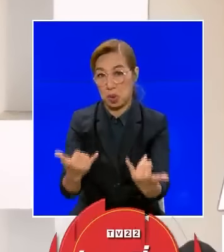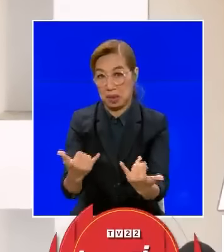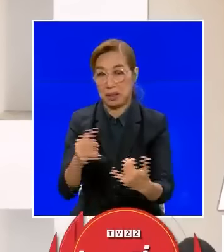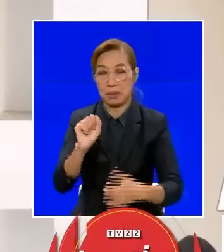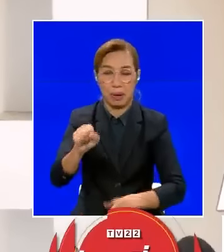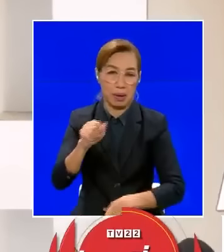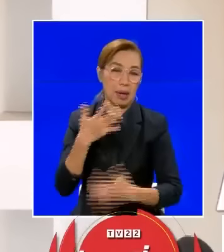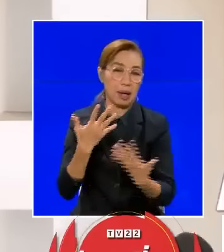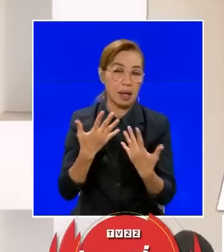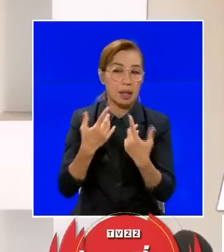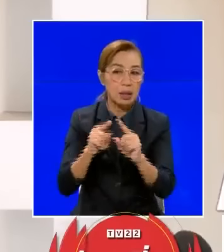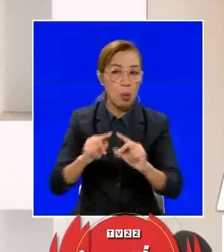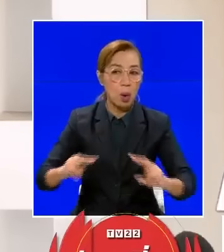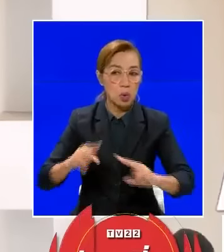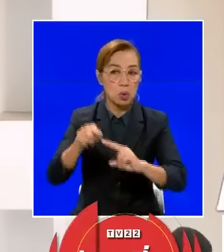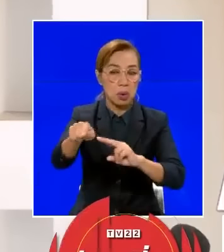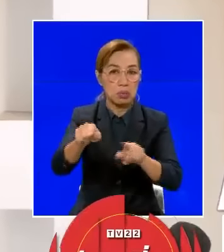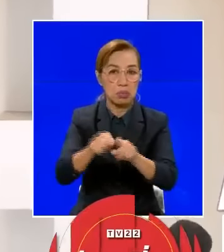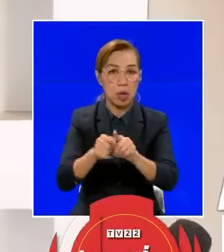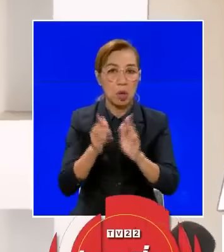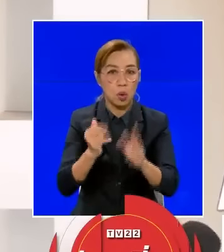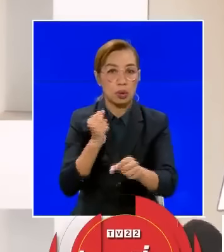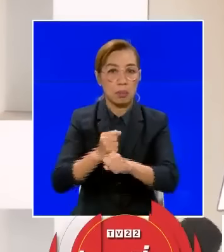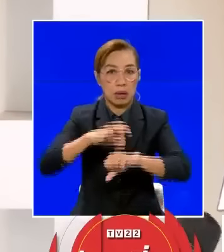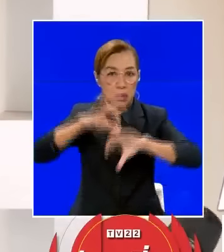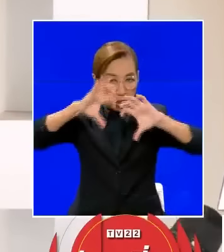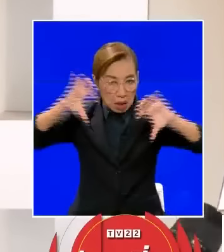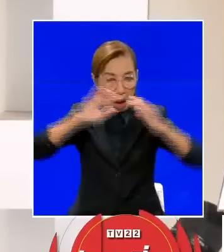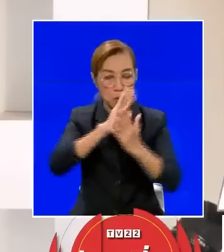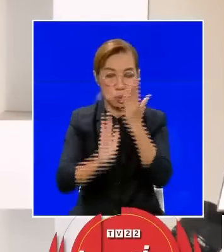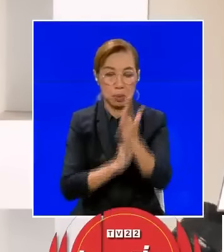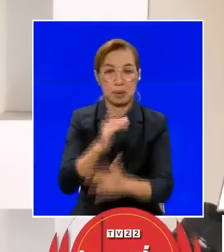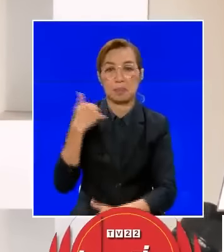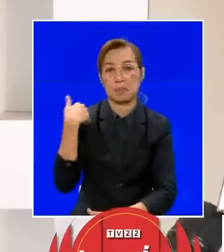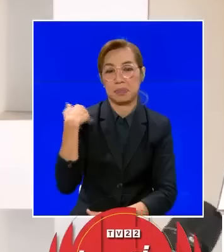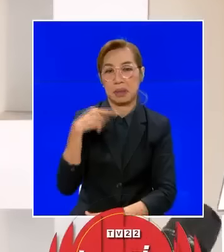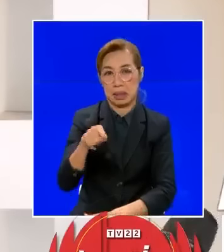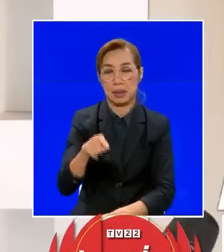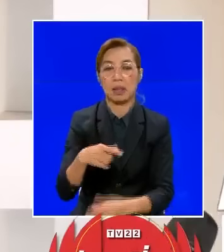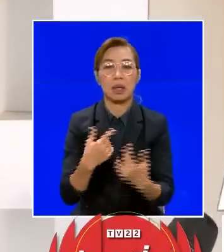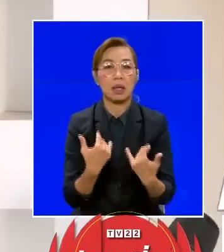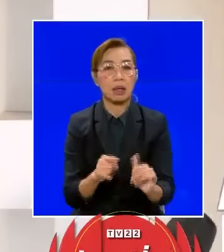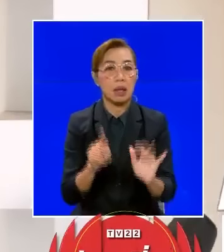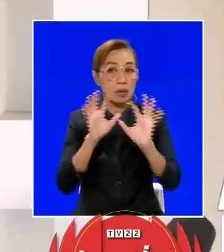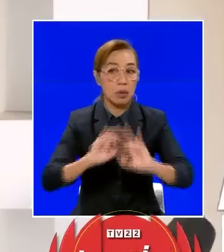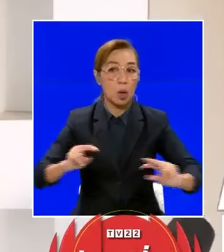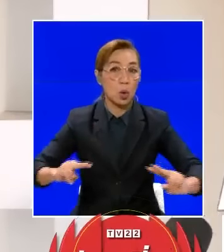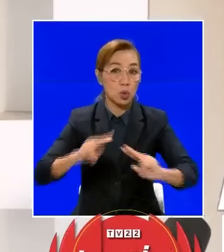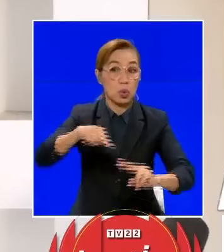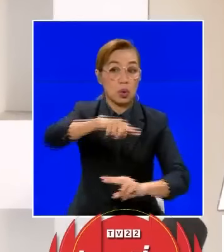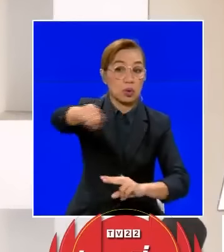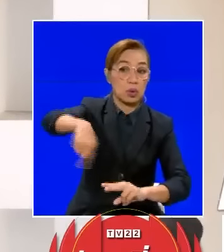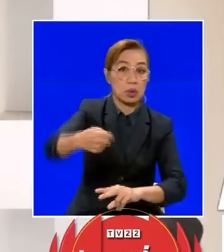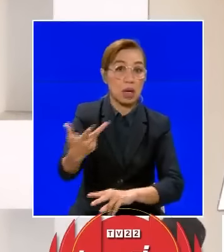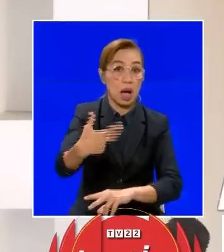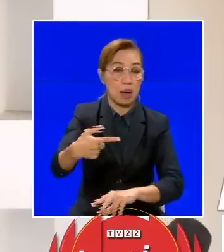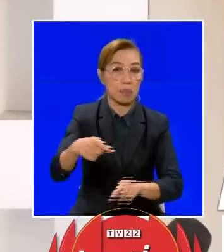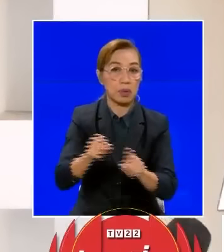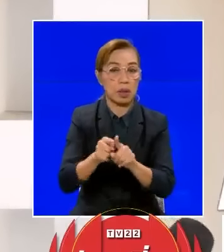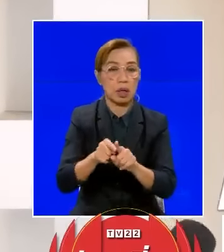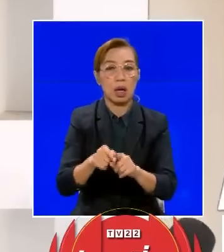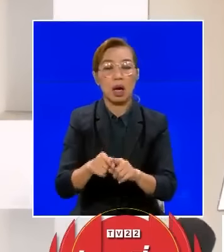องยอมรับอะค่ะว่าเป็นกระทรวงที่มีเครือข่ายข้าราชการอยู่ทั่วประเทศด้วยนะคะแล้วก็เป็นการที่เป็นกระทรวงที่รับผิดชอบในเรื่องของนโยบายเรือธ